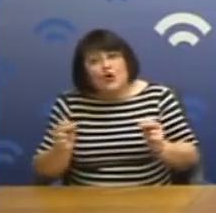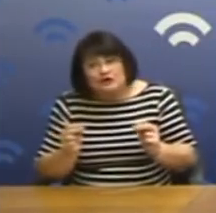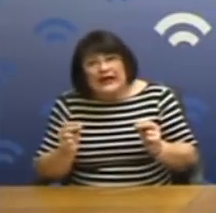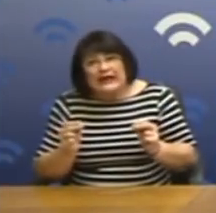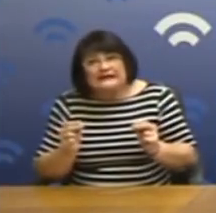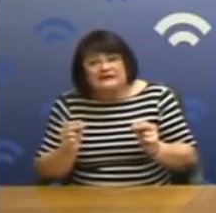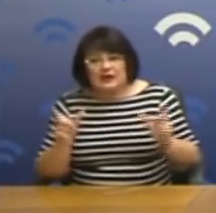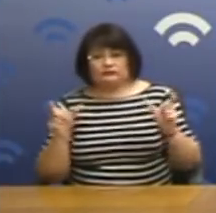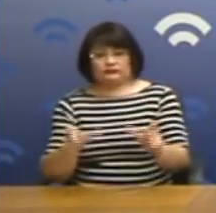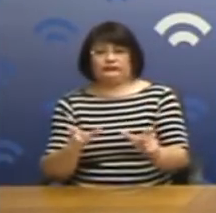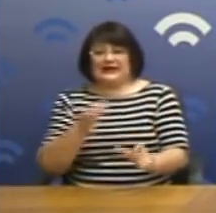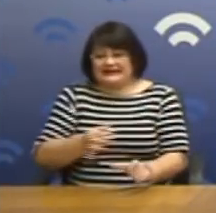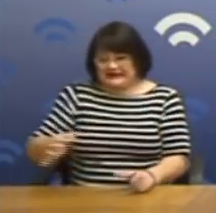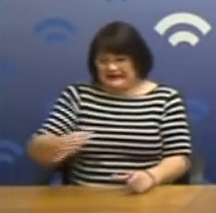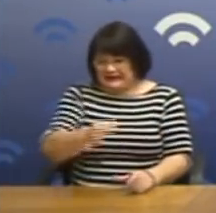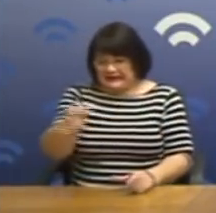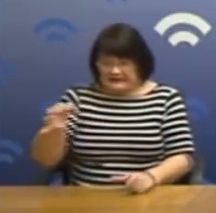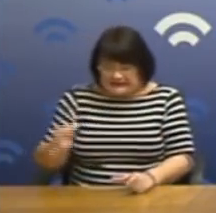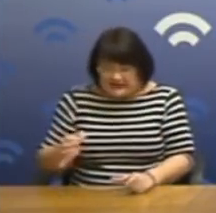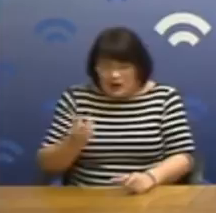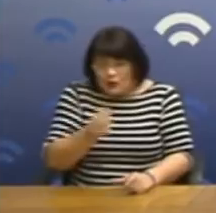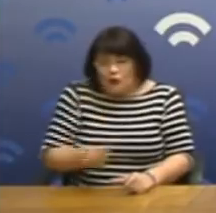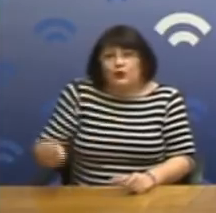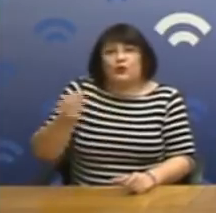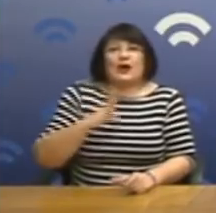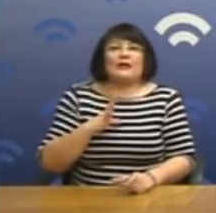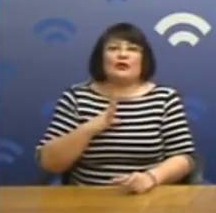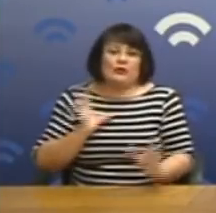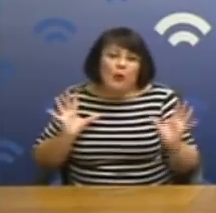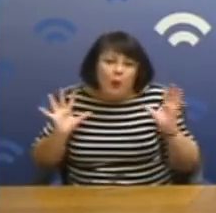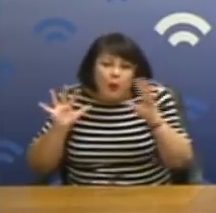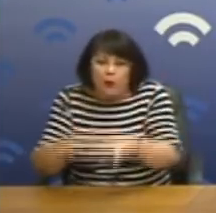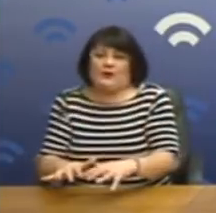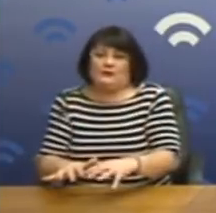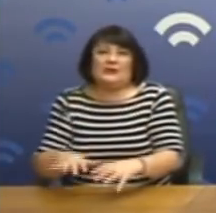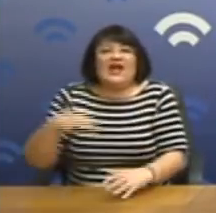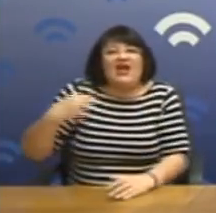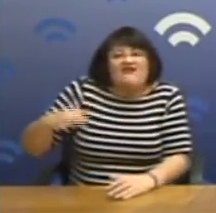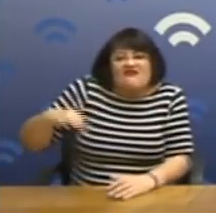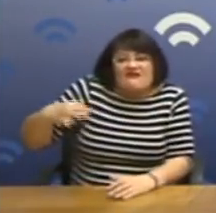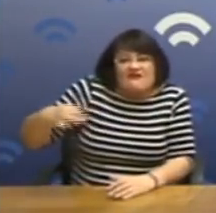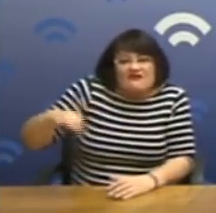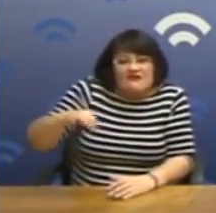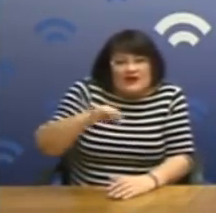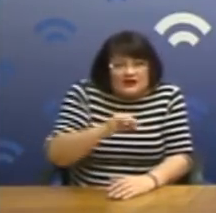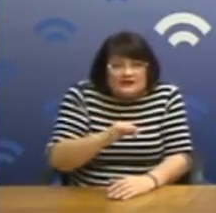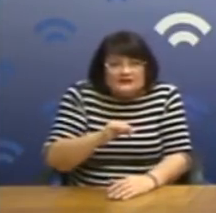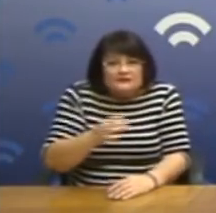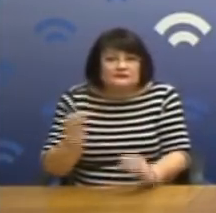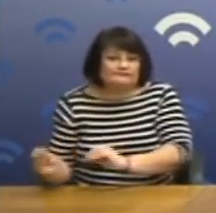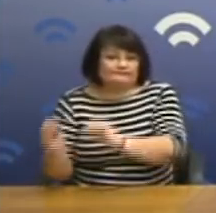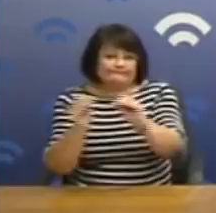εγκλωβισμό στα νησιά περισσότερων ανθρώπων, αφού η ευαλωτότητα διευκόλυνε τη μεταφορά τους